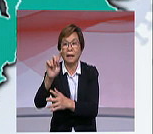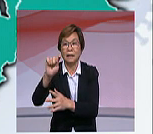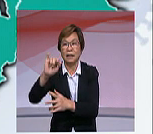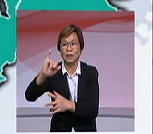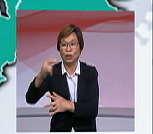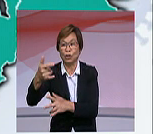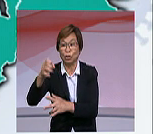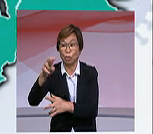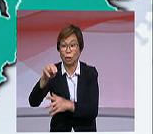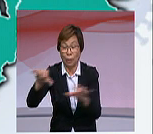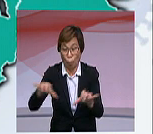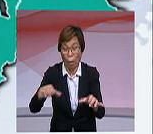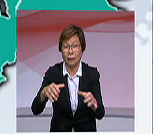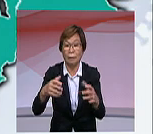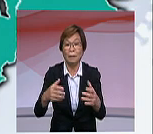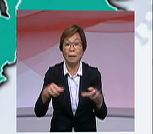yang dijalankan setakat